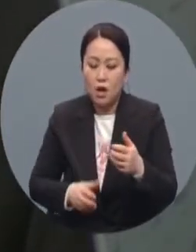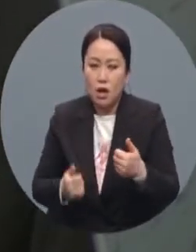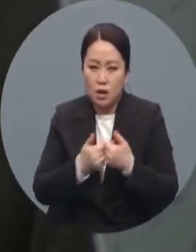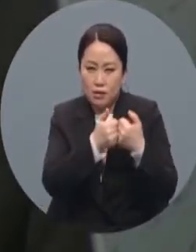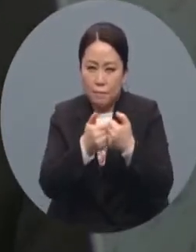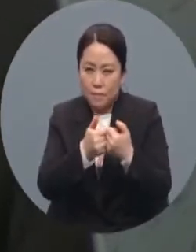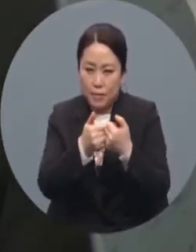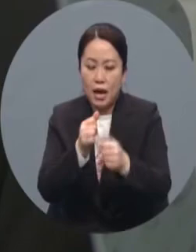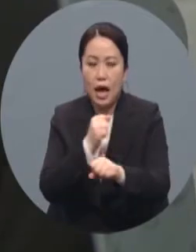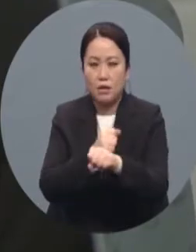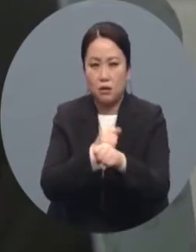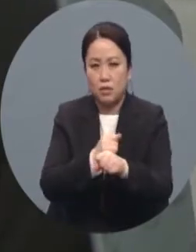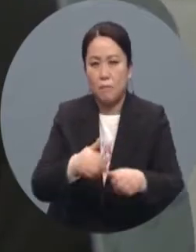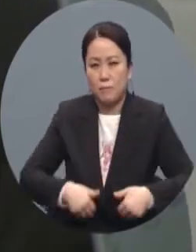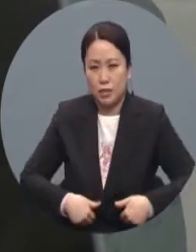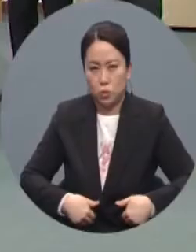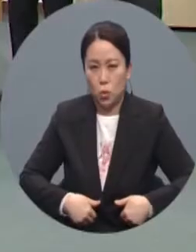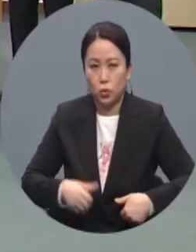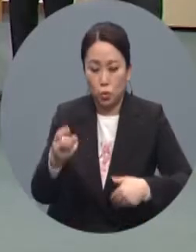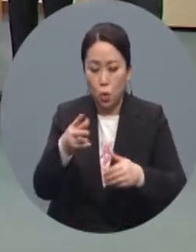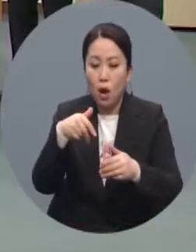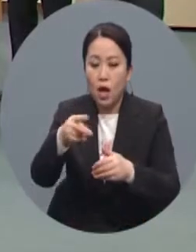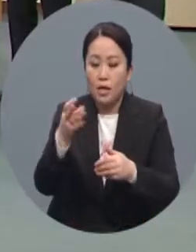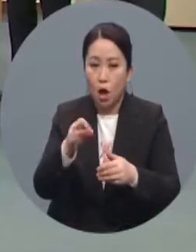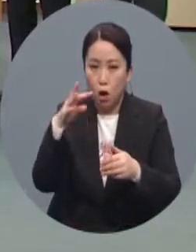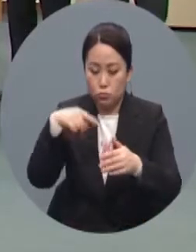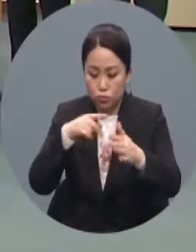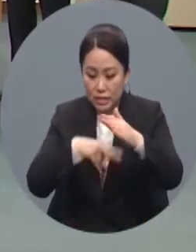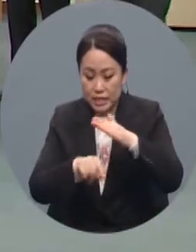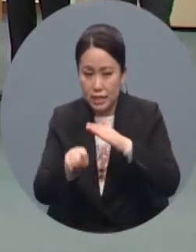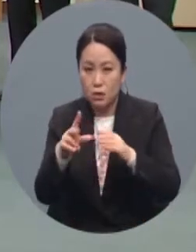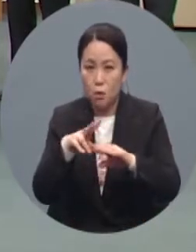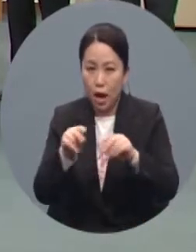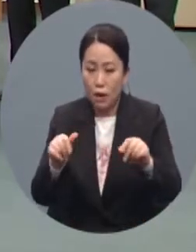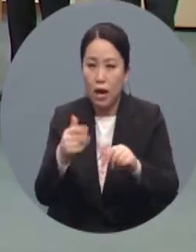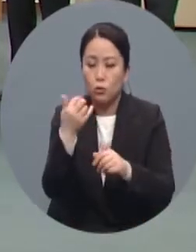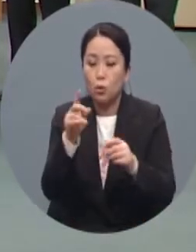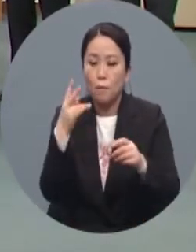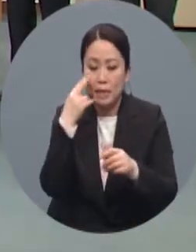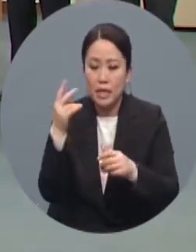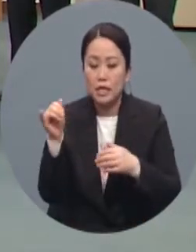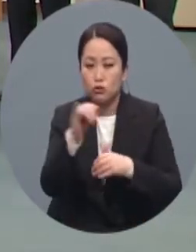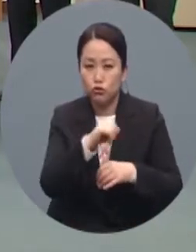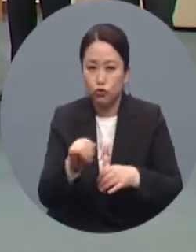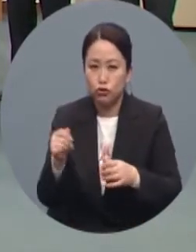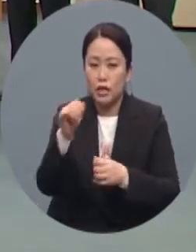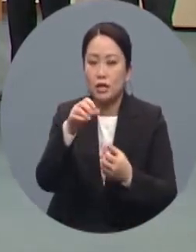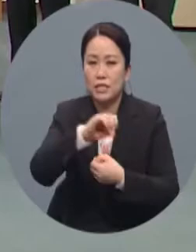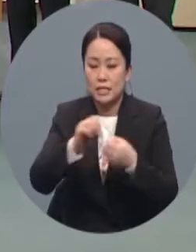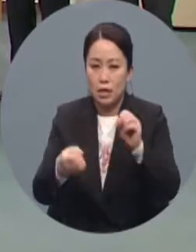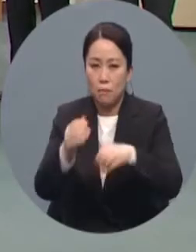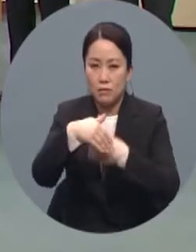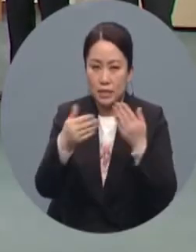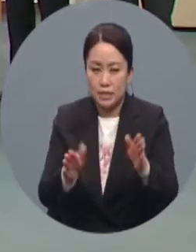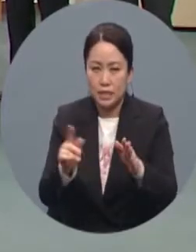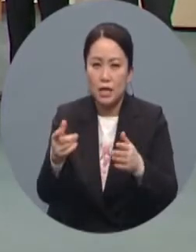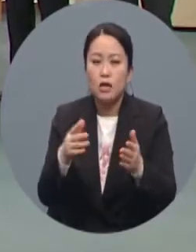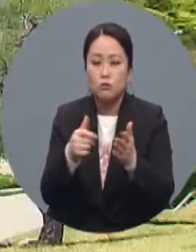엑스포 유치와 경부선 지하화, 미군 세균 실험실 폐쇄 주민 투표 등 장기 과제들도 산적해 있습니다.